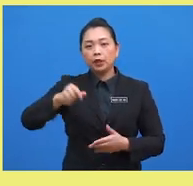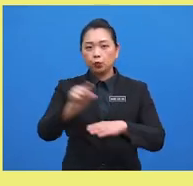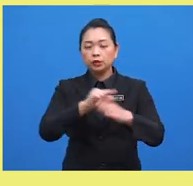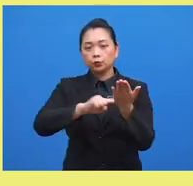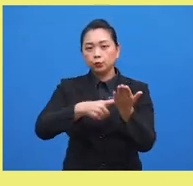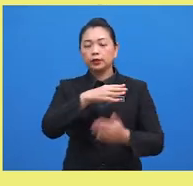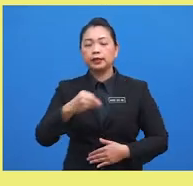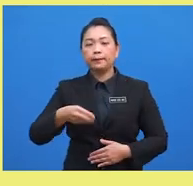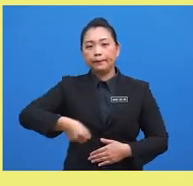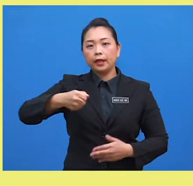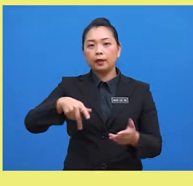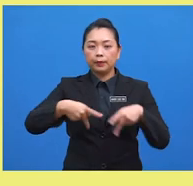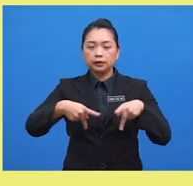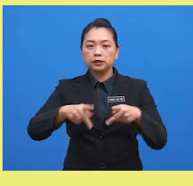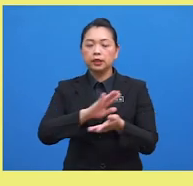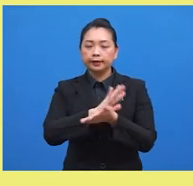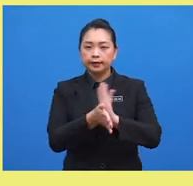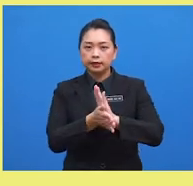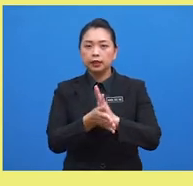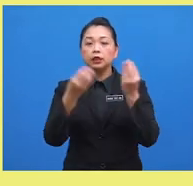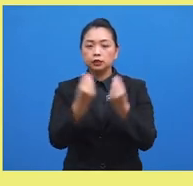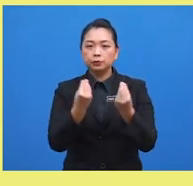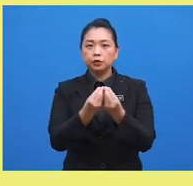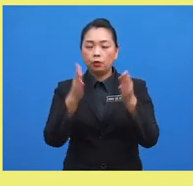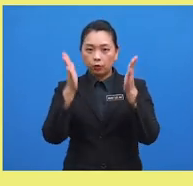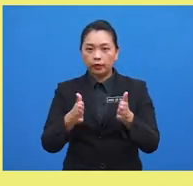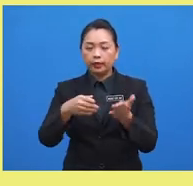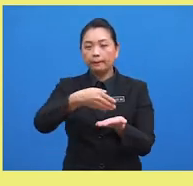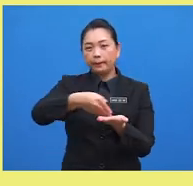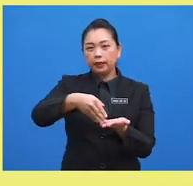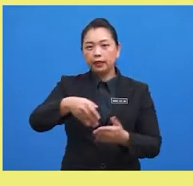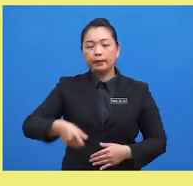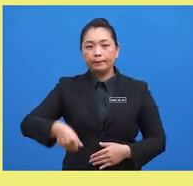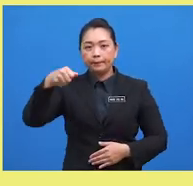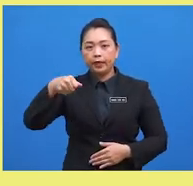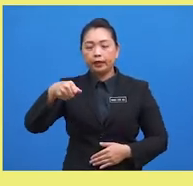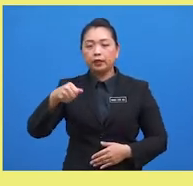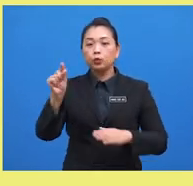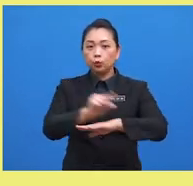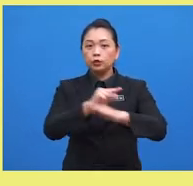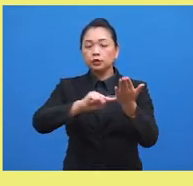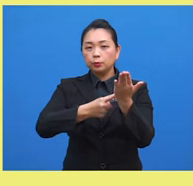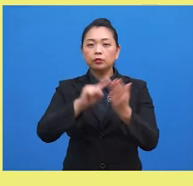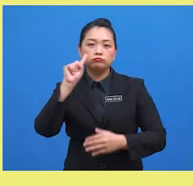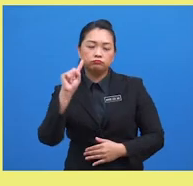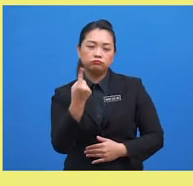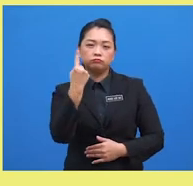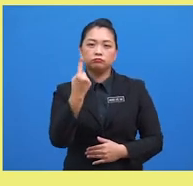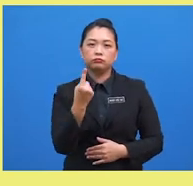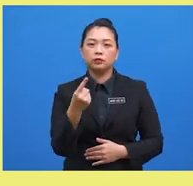dan beg plastik. Maka bilangan orang yang beli beg guna semula ialah